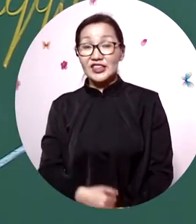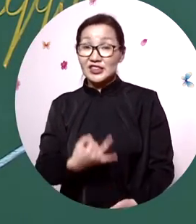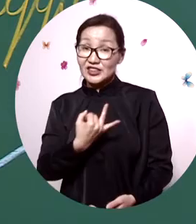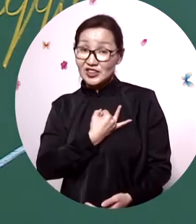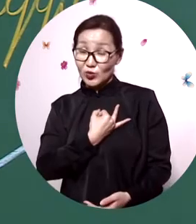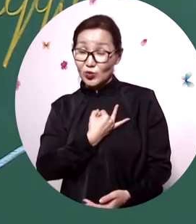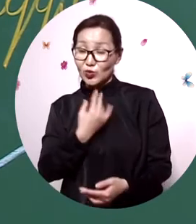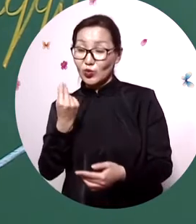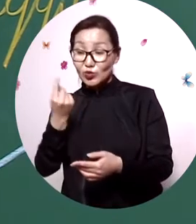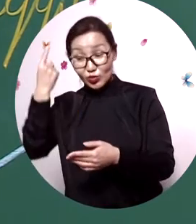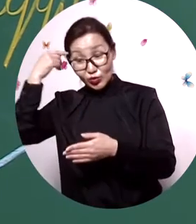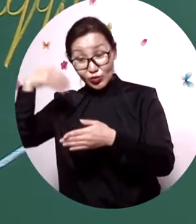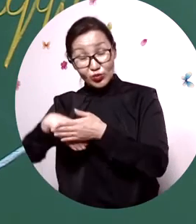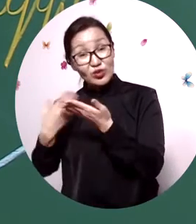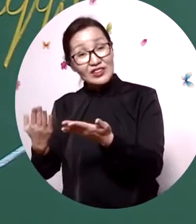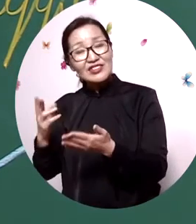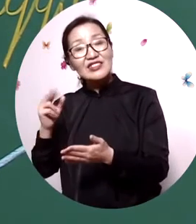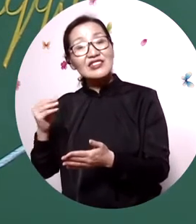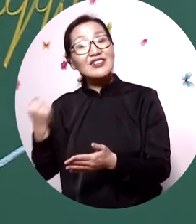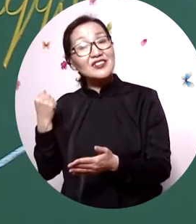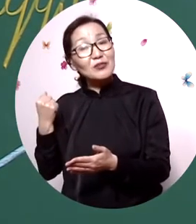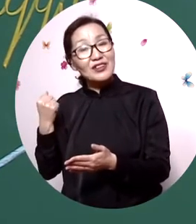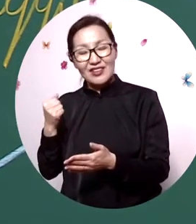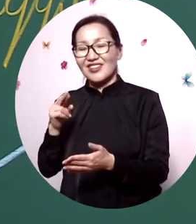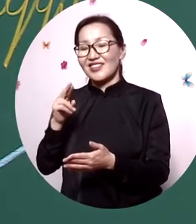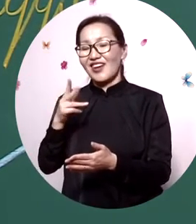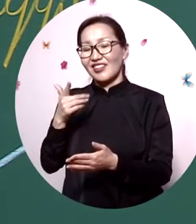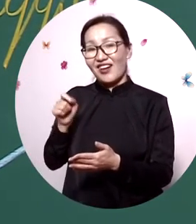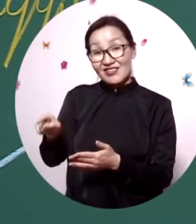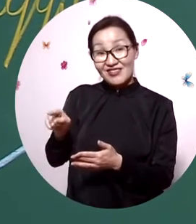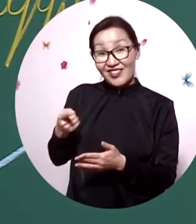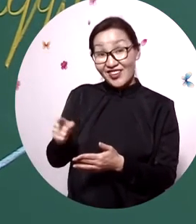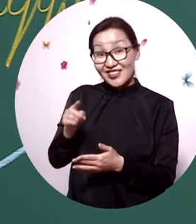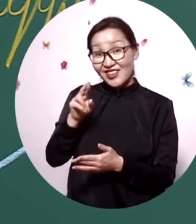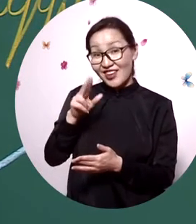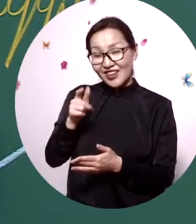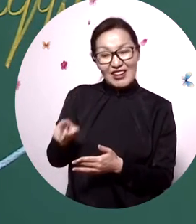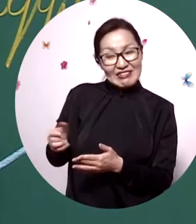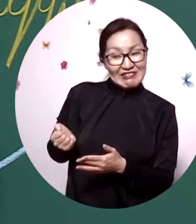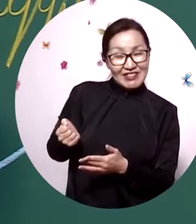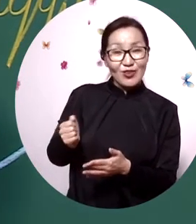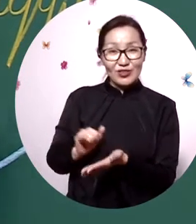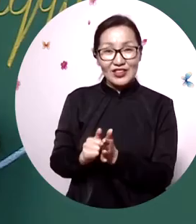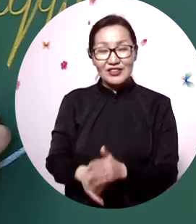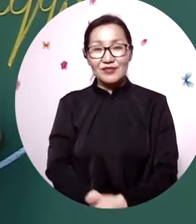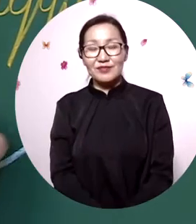За итгүүлж үнэмшүүлэхийн тулд найзаагаа яаж чадсан бэлээ? Ятгсан шүү дээ.